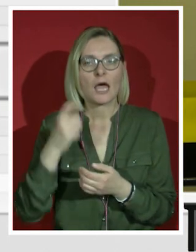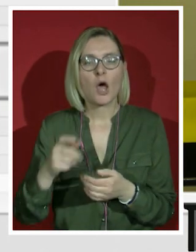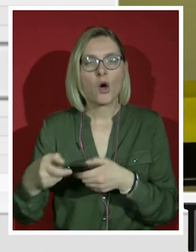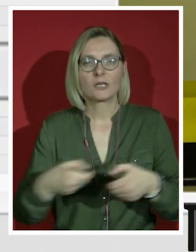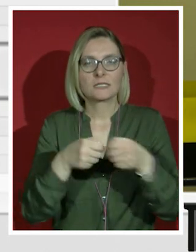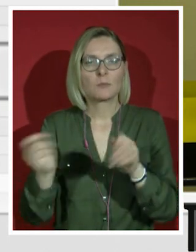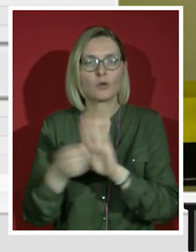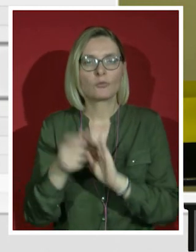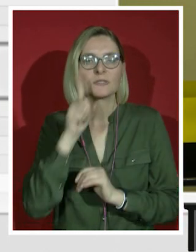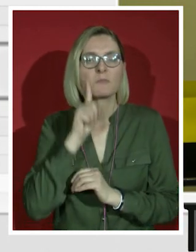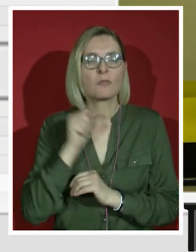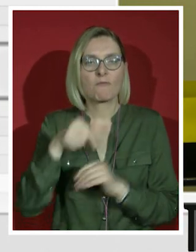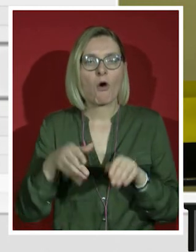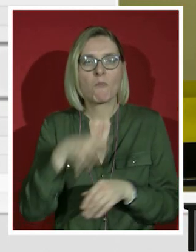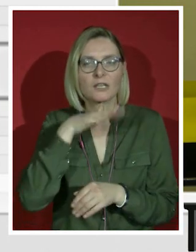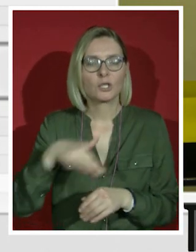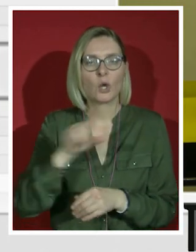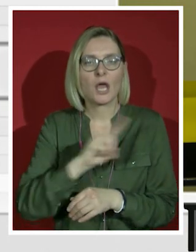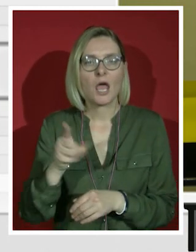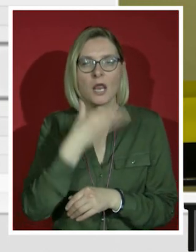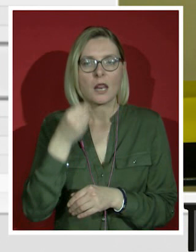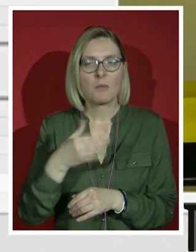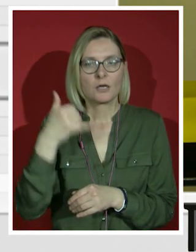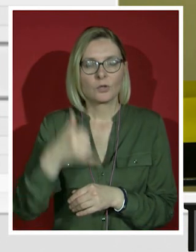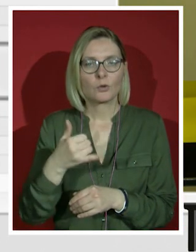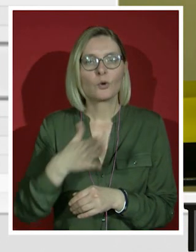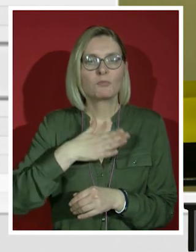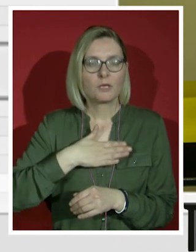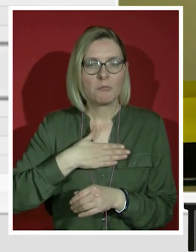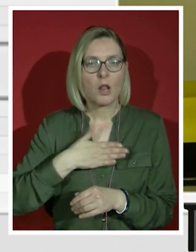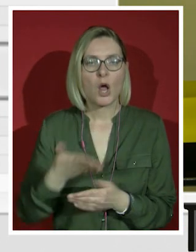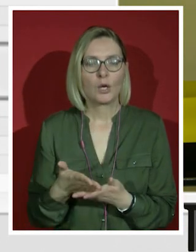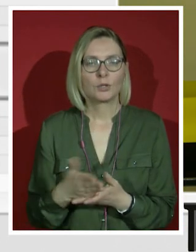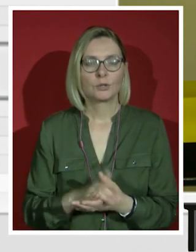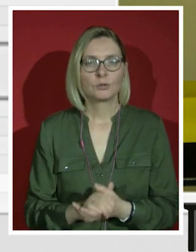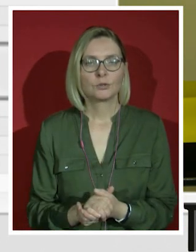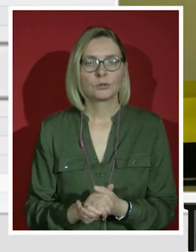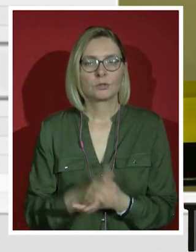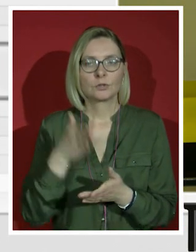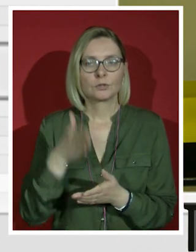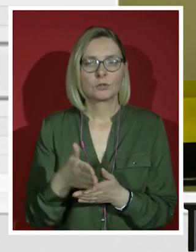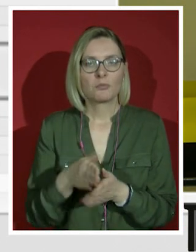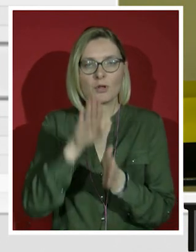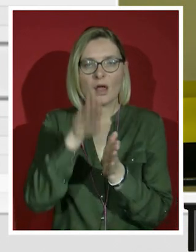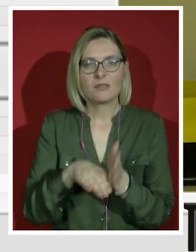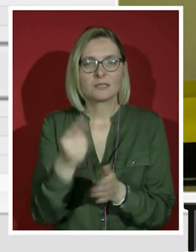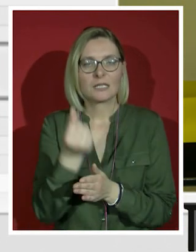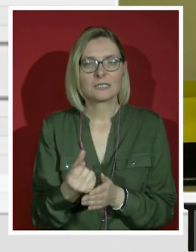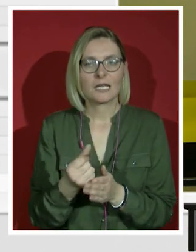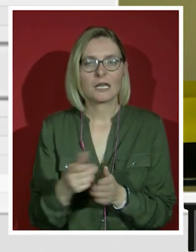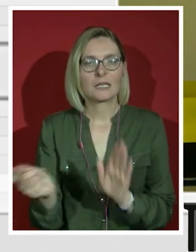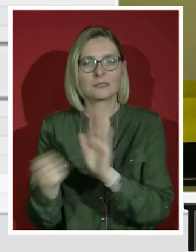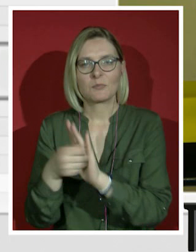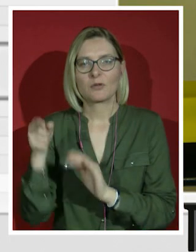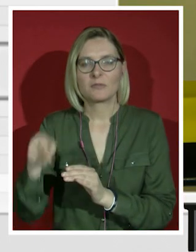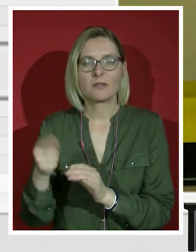медот во Македонија нема и доколку би имало, тоа би било понизно ниска цена за да се предаде во тие